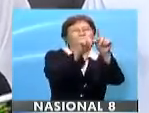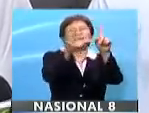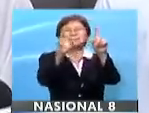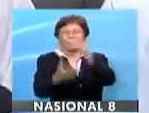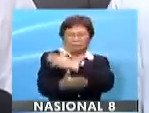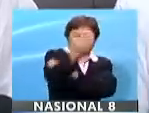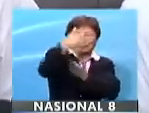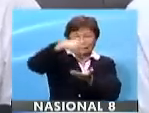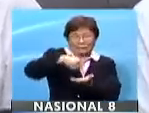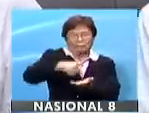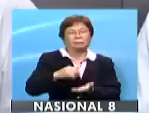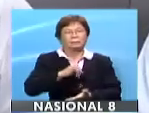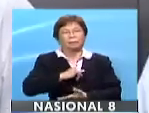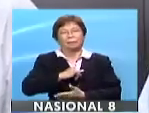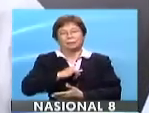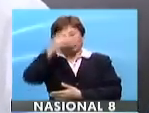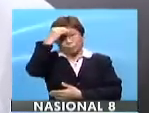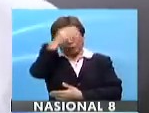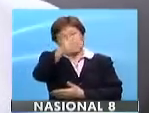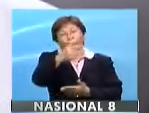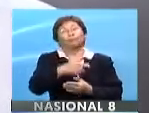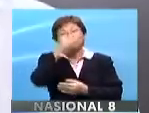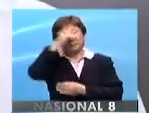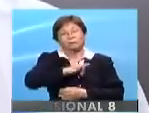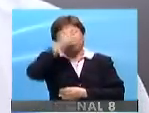ingin buat update berkenaan dengan